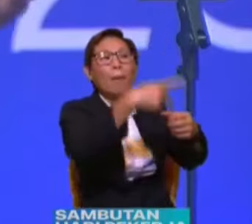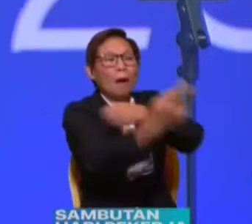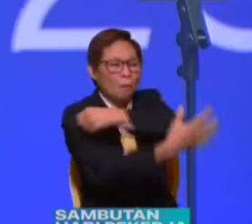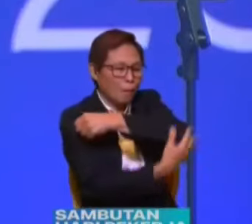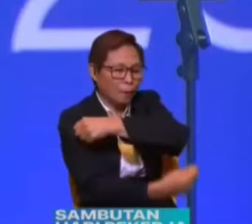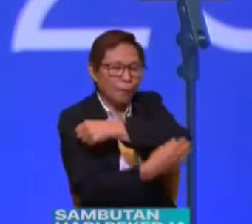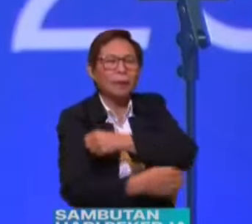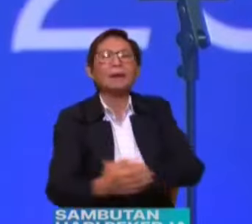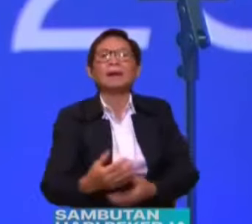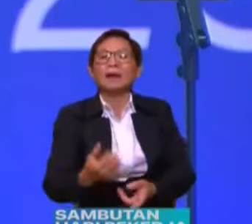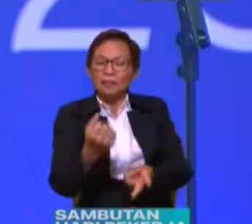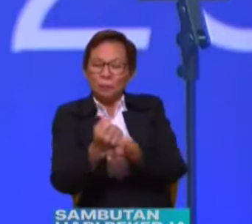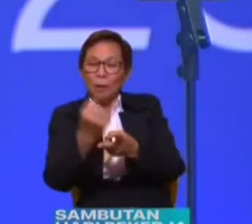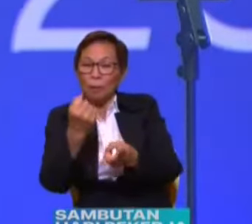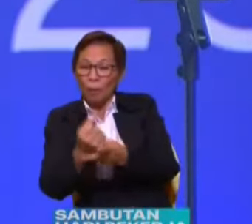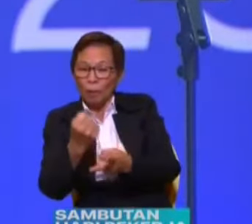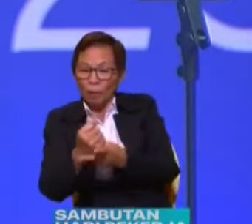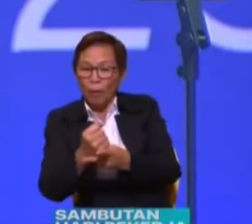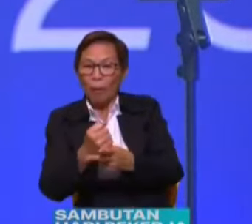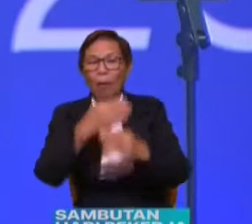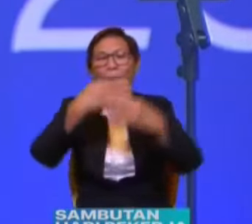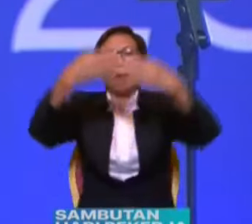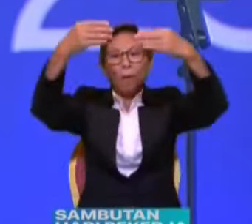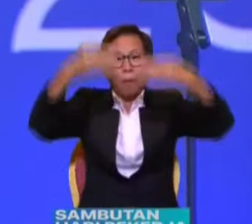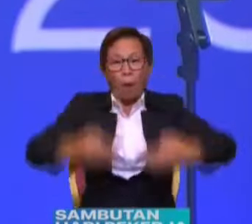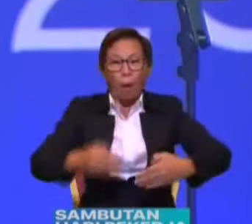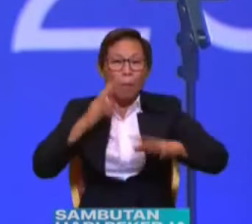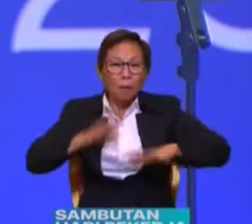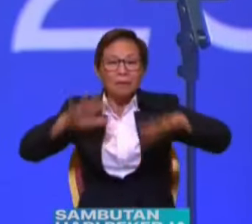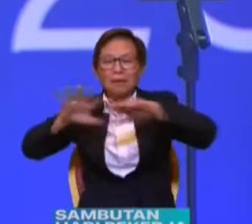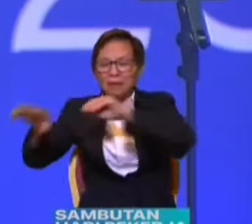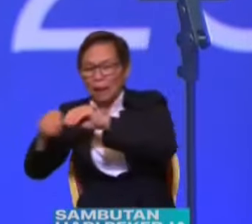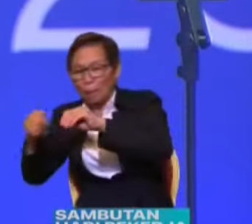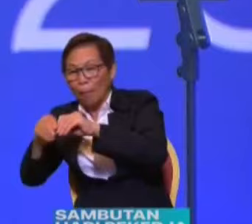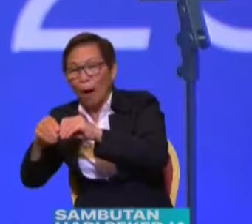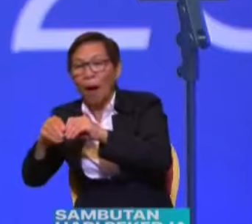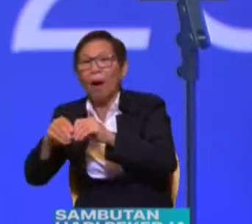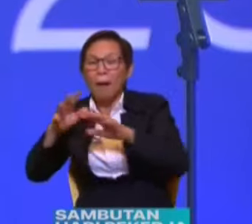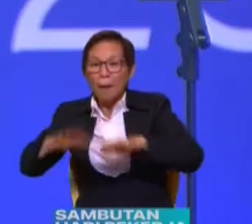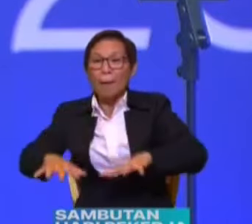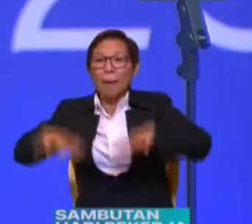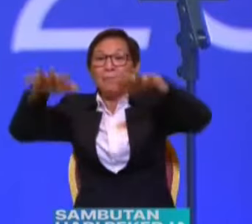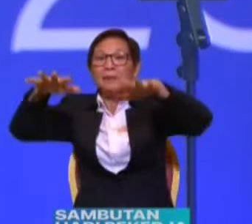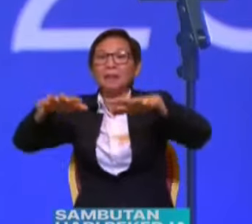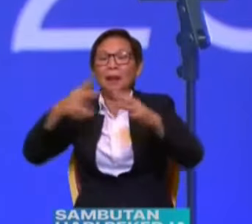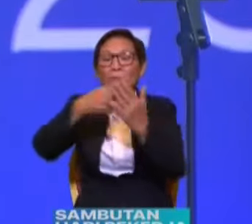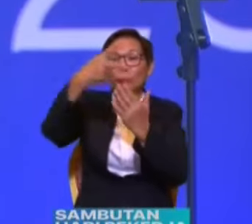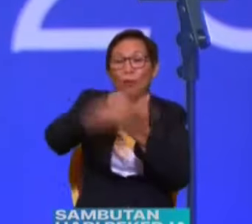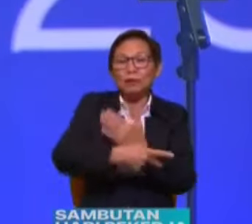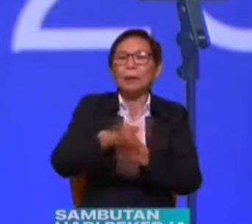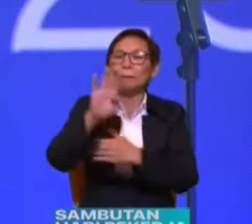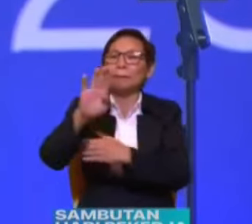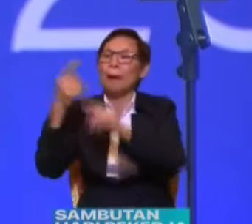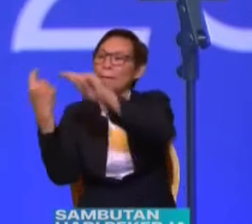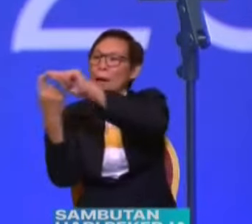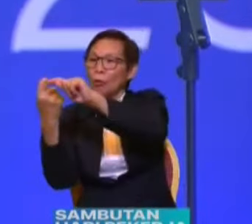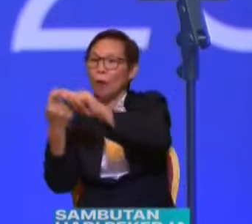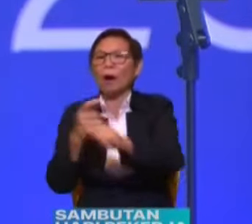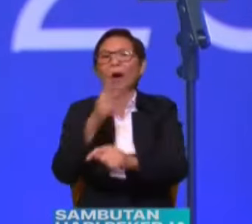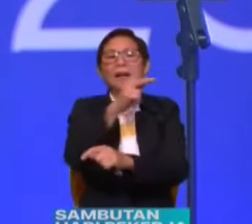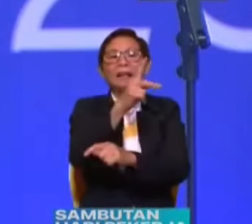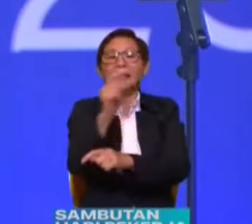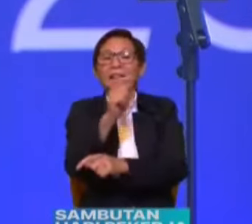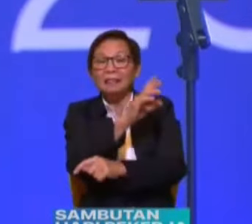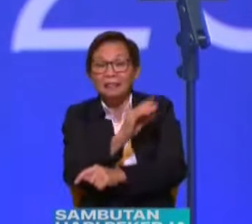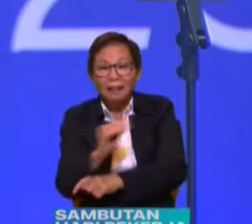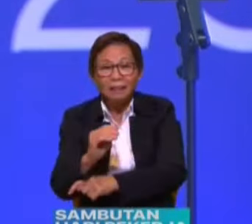kita jimatkan tebatan banjir, kita tambah banjir projek di Kota Tinggi, di Batu Pahat. Kota Tinggi dan